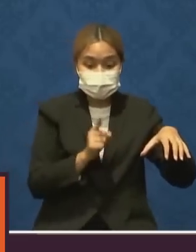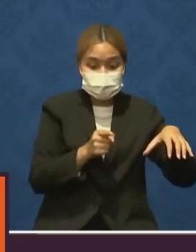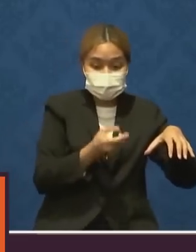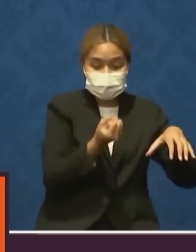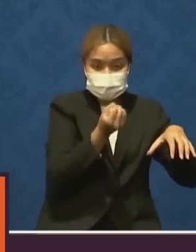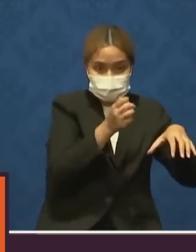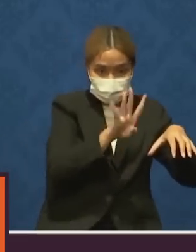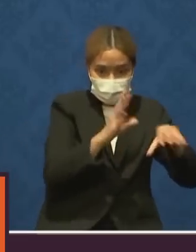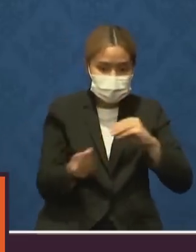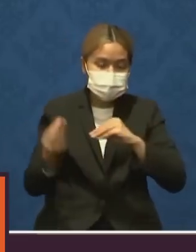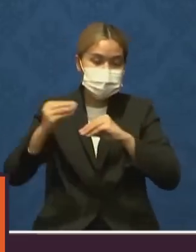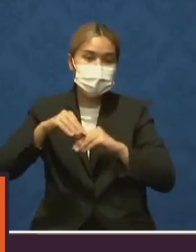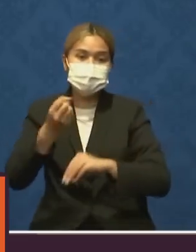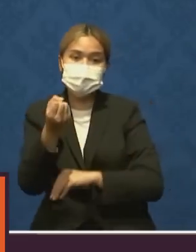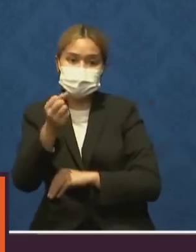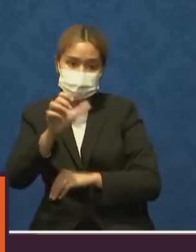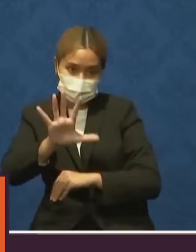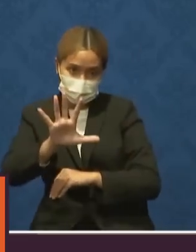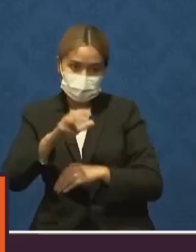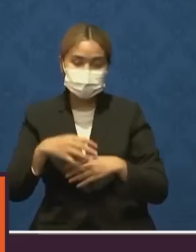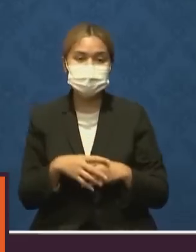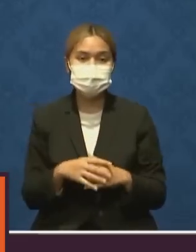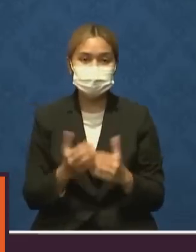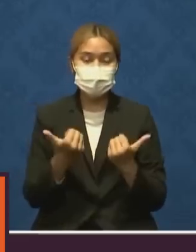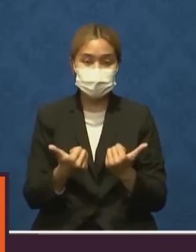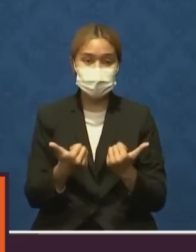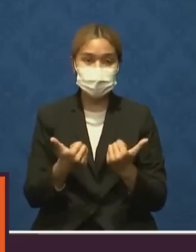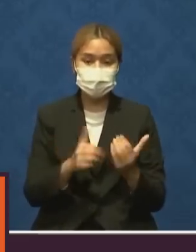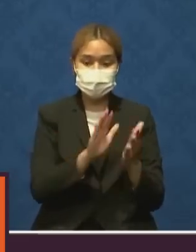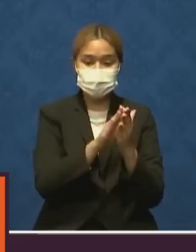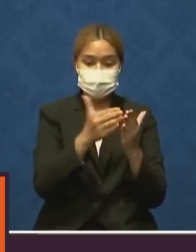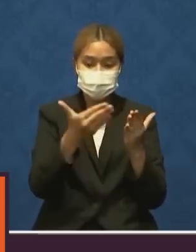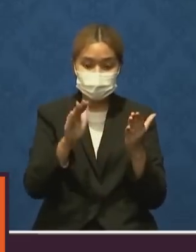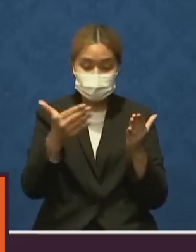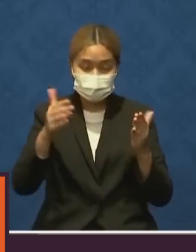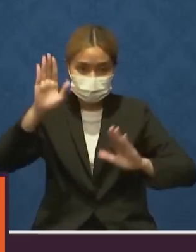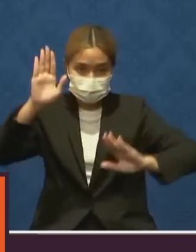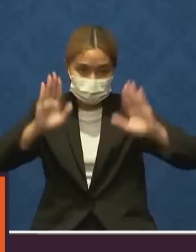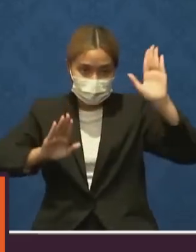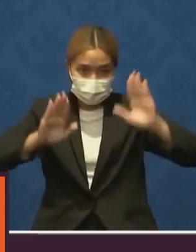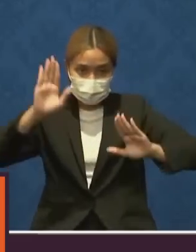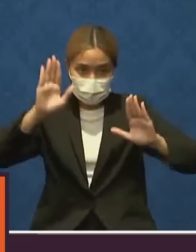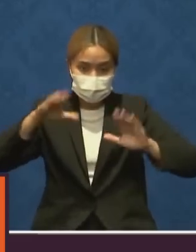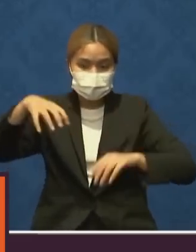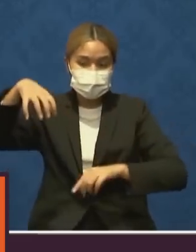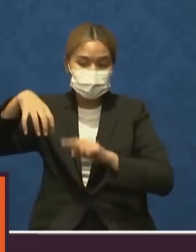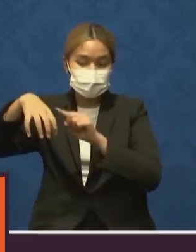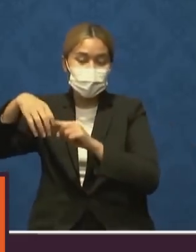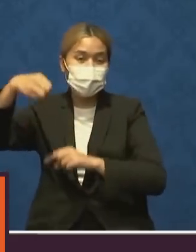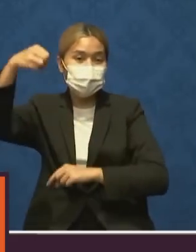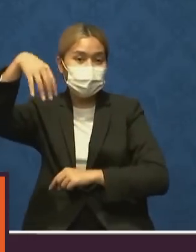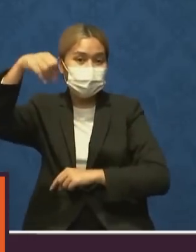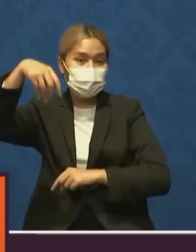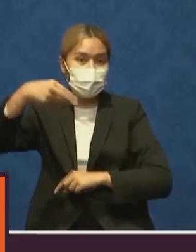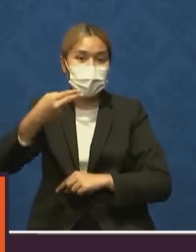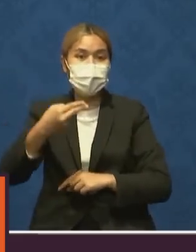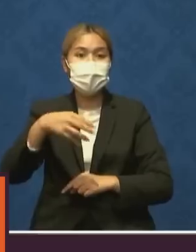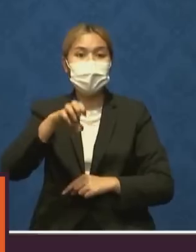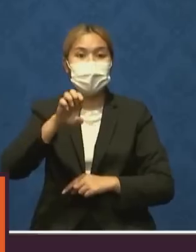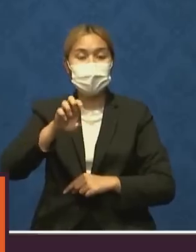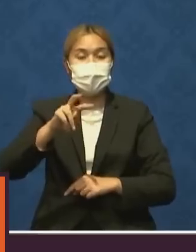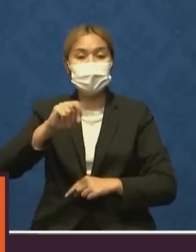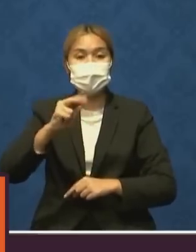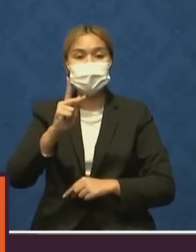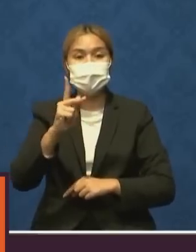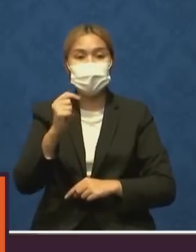ับแลทสำคัญครับไม่เปิดประมูลครับสำหรโไ้ฟ้าหนกองคอทานนายกเนี่ยอนุมัตร เรีวป